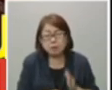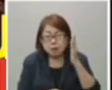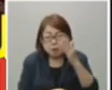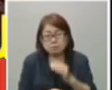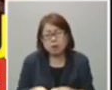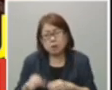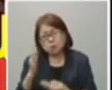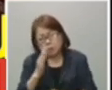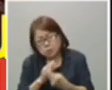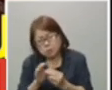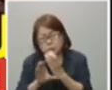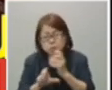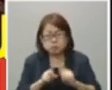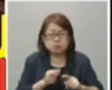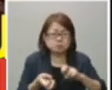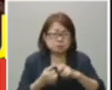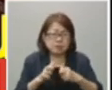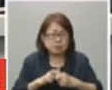เหตุผลดีครับ